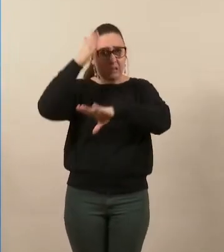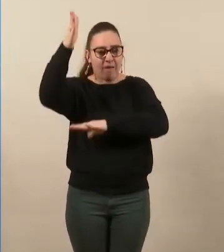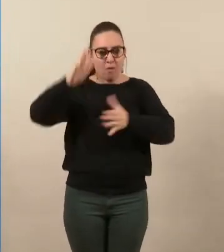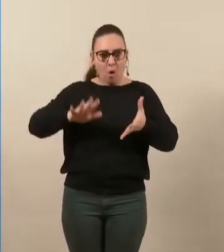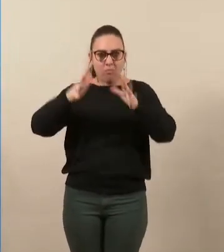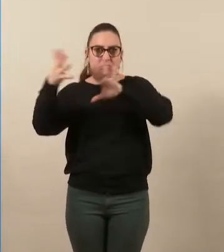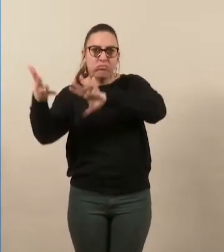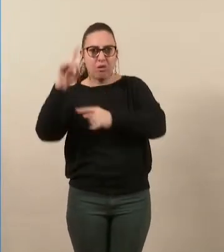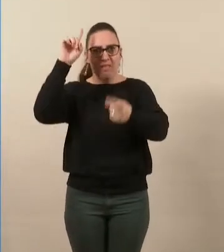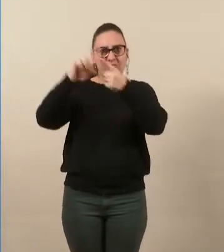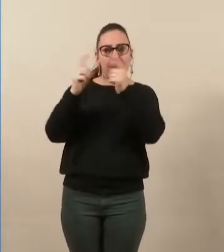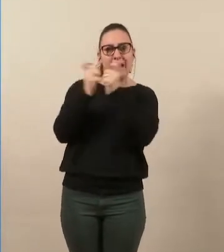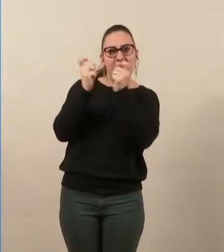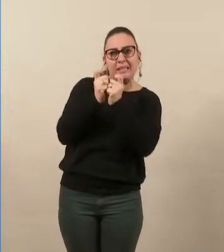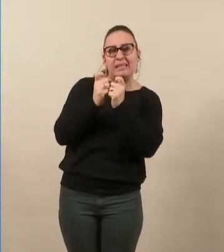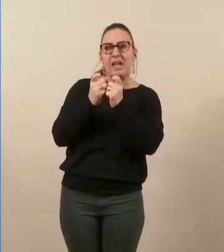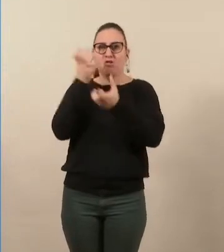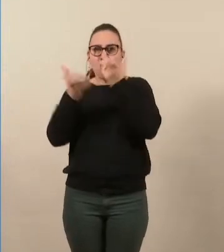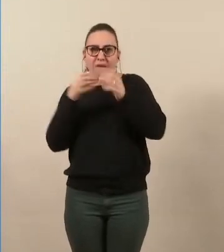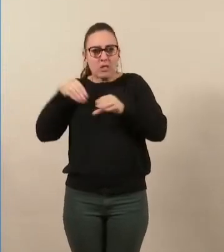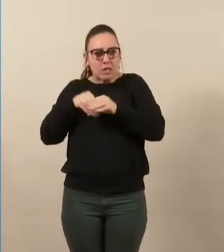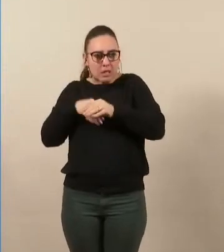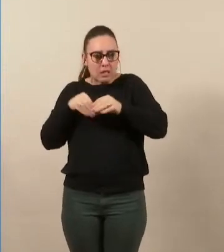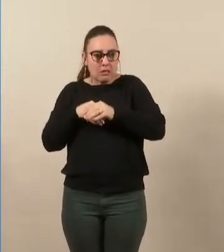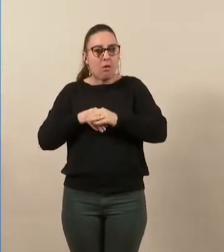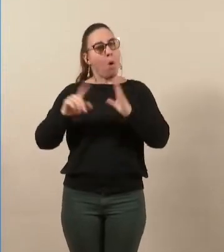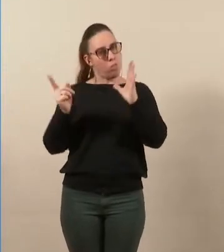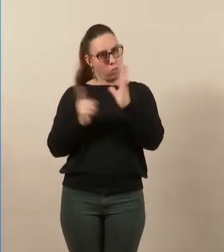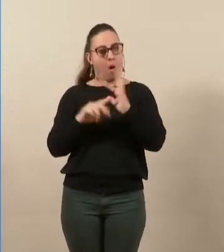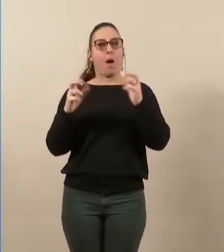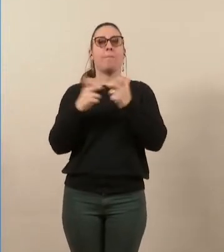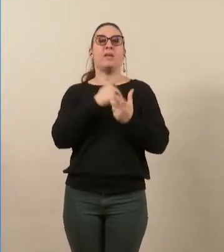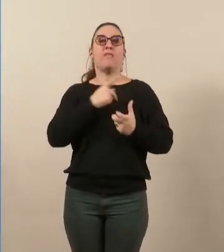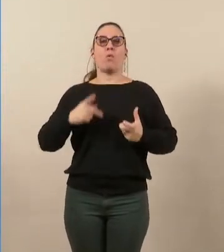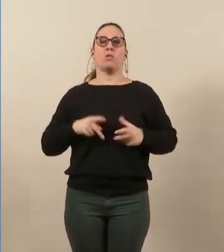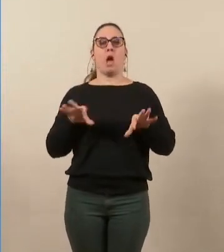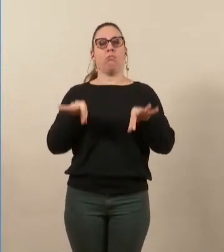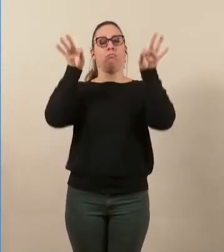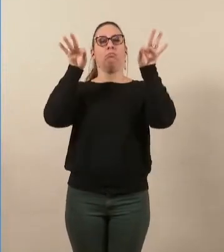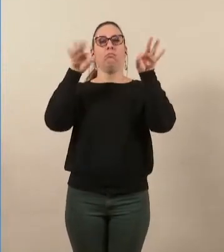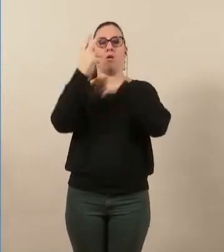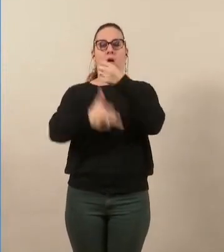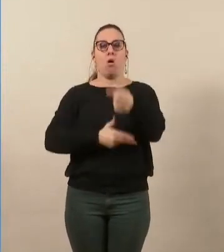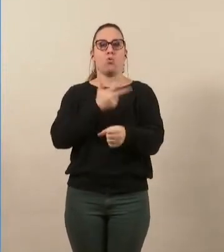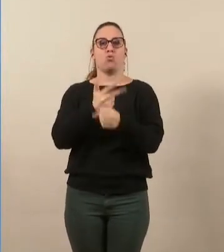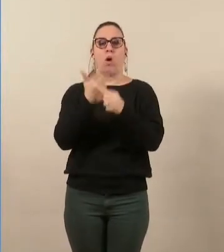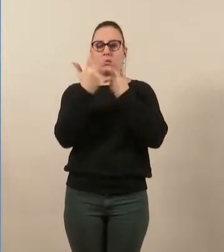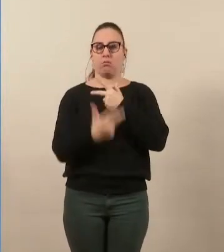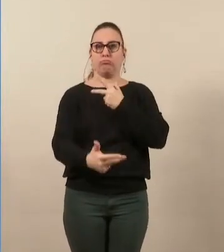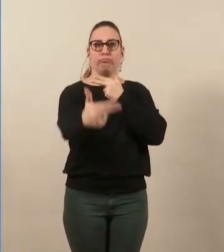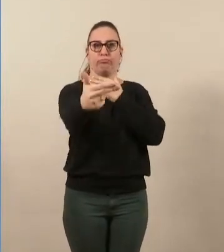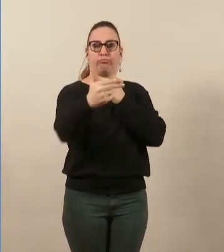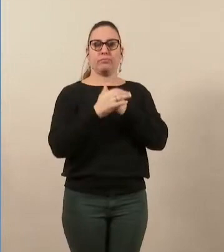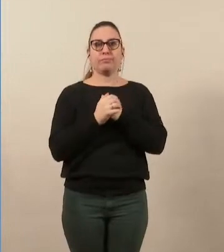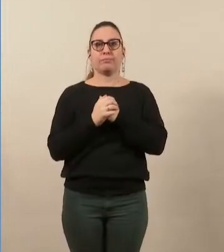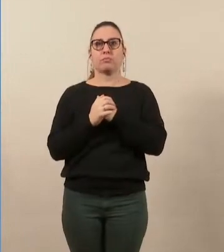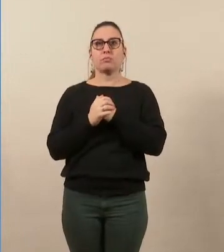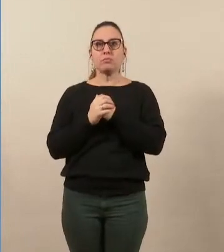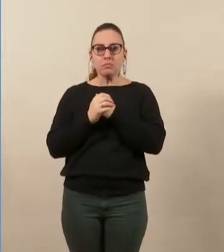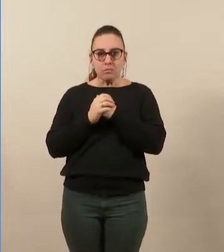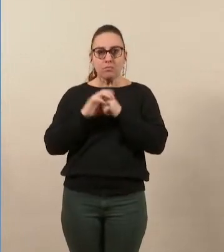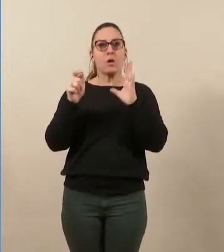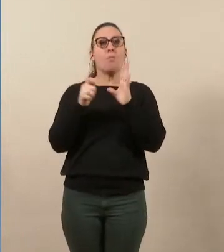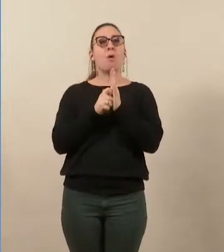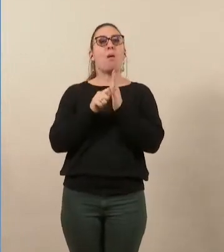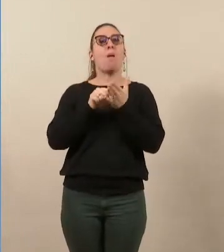des économies d'énergie, se verront exonérés du paiement de la taxe foncière pour les 3 années suivantes, celle du paiement